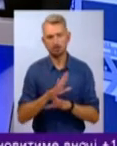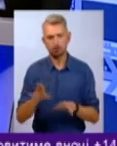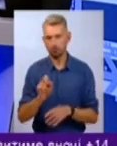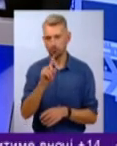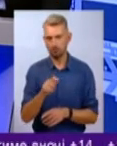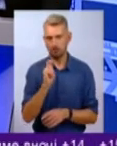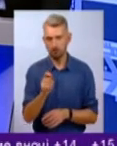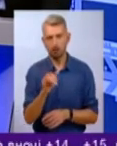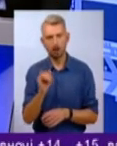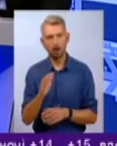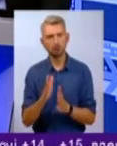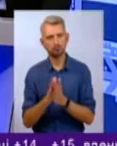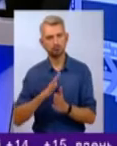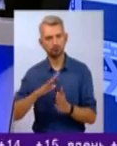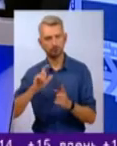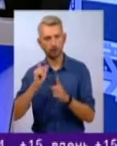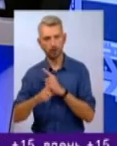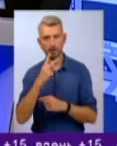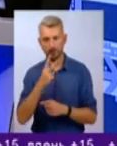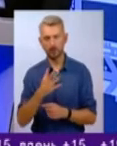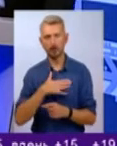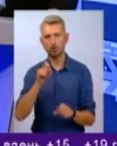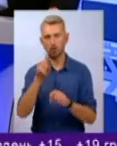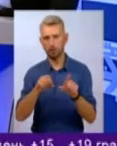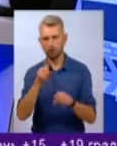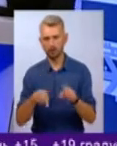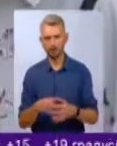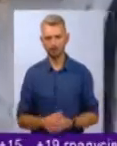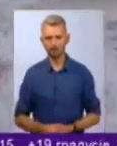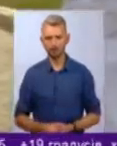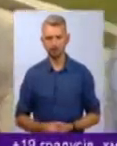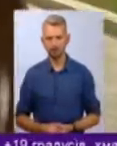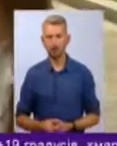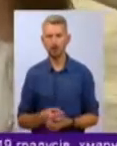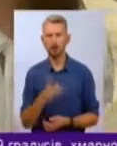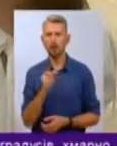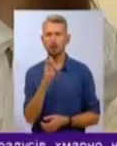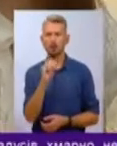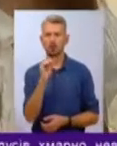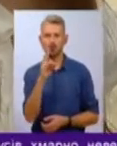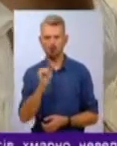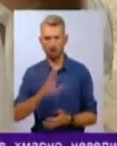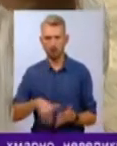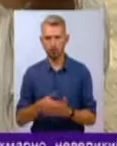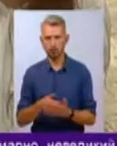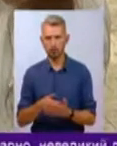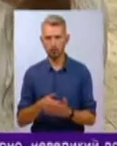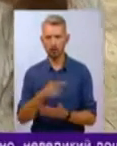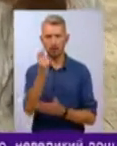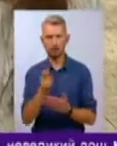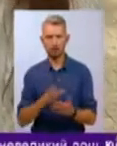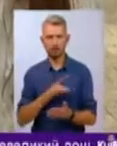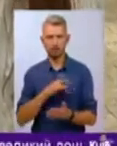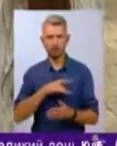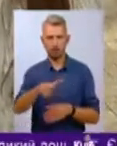запитувати, а й реагувати. Зараз дивіться наше бліц-опитування. На Бажана досі не намалювали